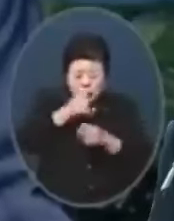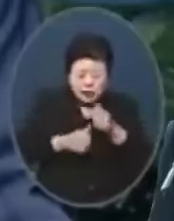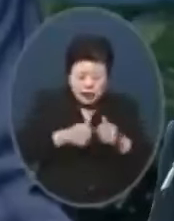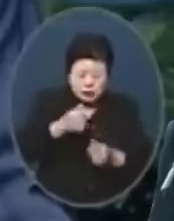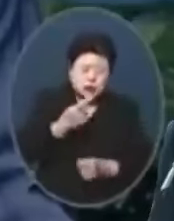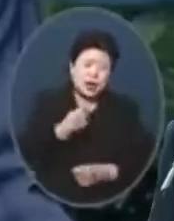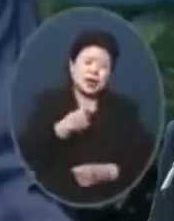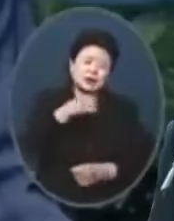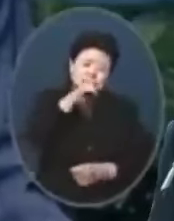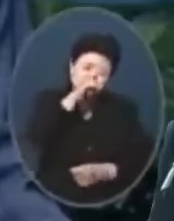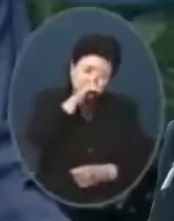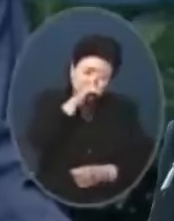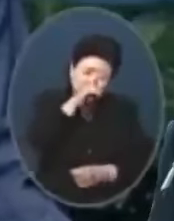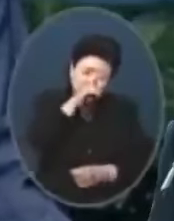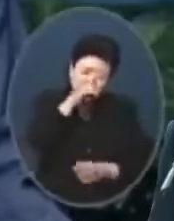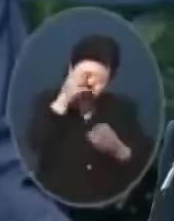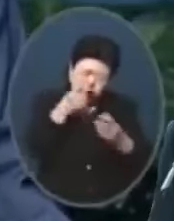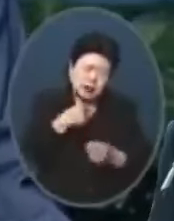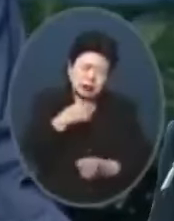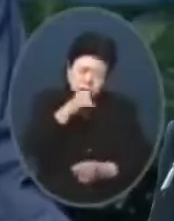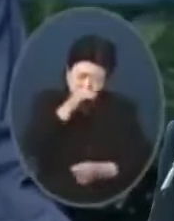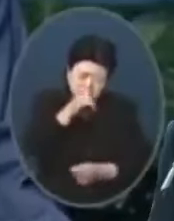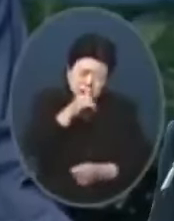하나님도 같이 고통을 당하는구나.